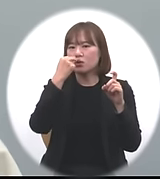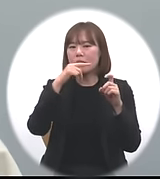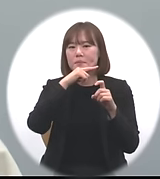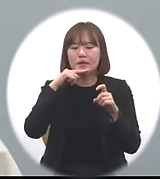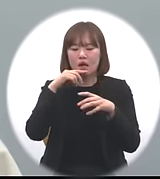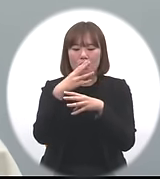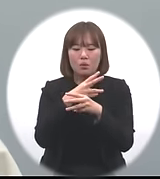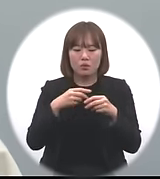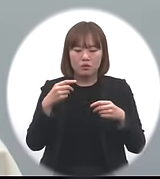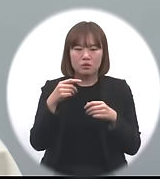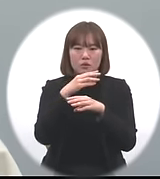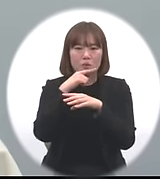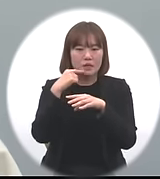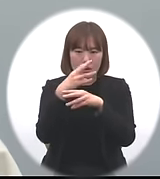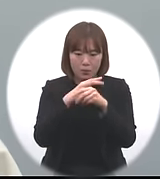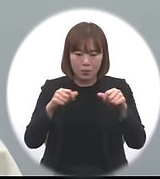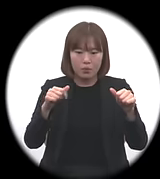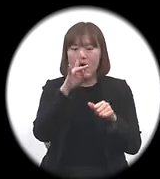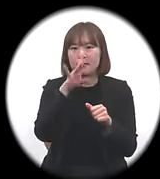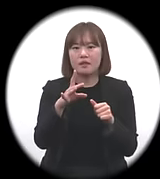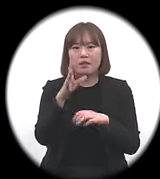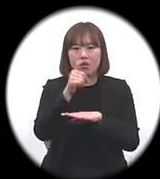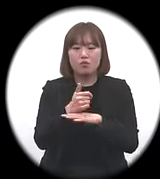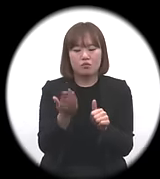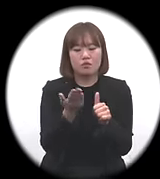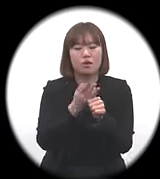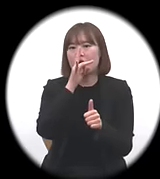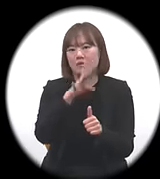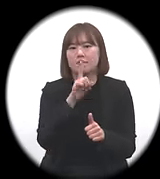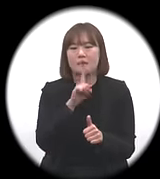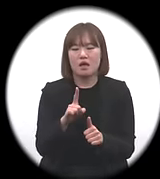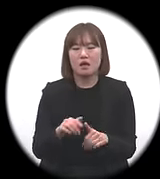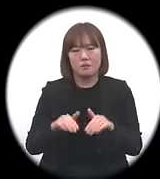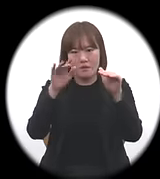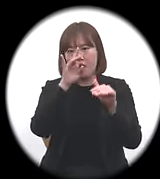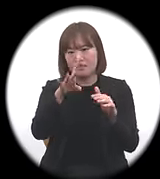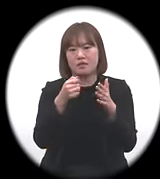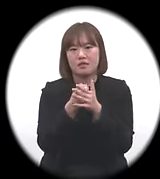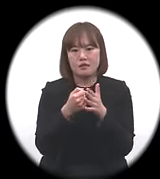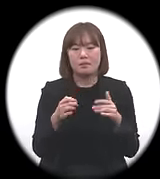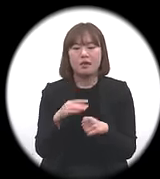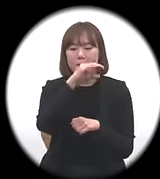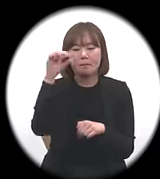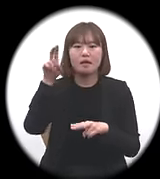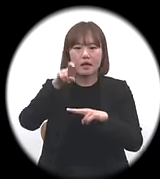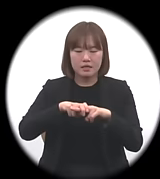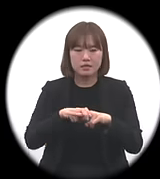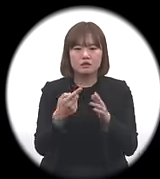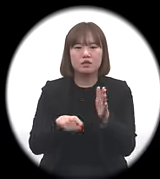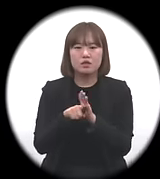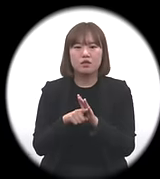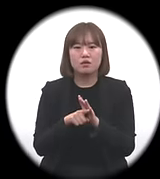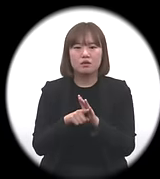녹아들지 못한다고 합니다. 제대로 발육이 안 된다는 얘기예요. 그러니까 어렸을 때부터 똑바로 앉히려고 그렇게 노력을 했던